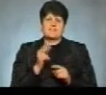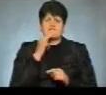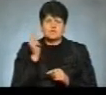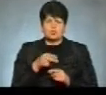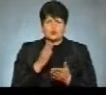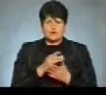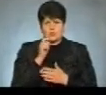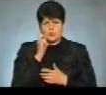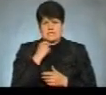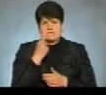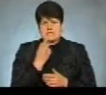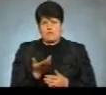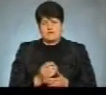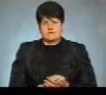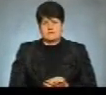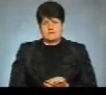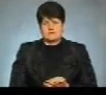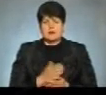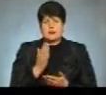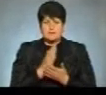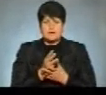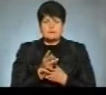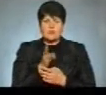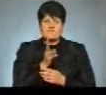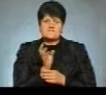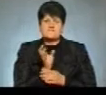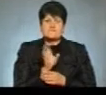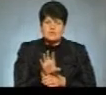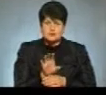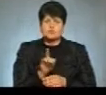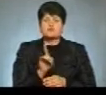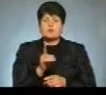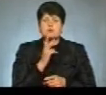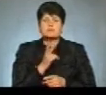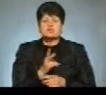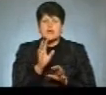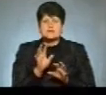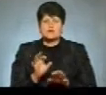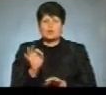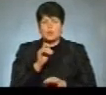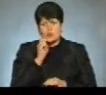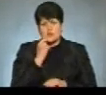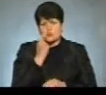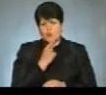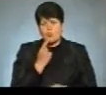є українська мова. Маємо відеоінформацію про те, що передбачає закон про українську мову.